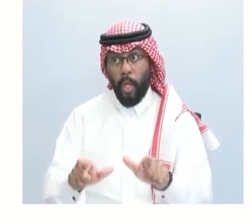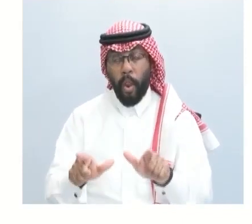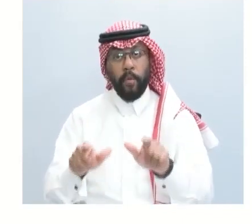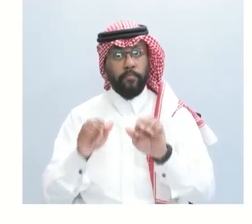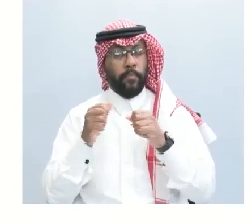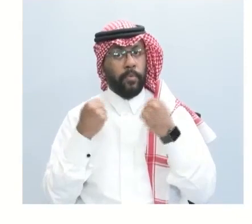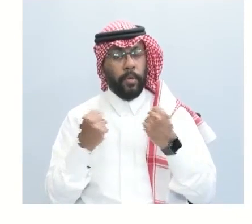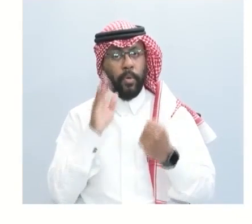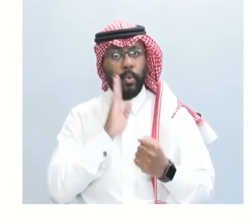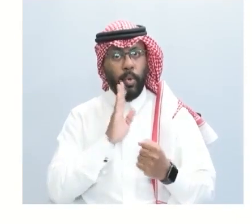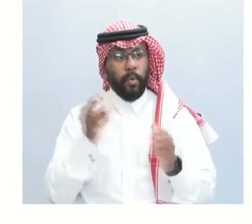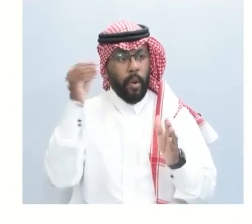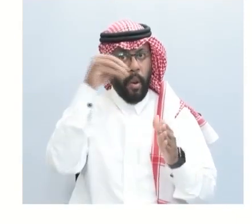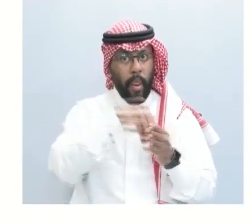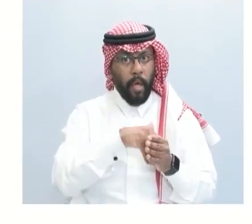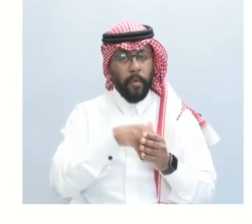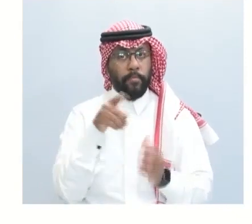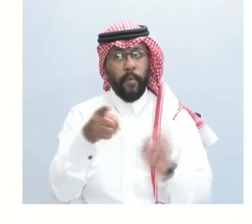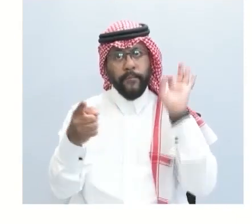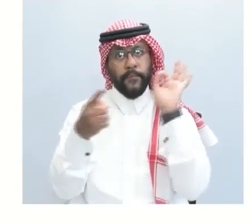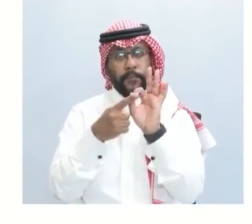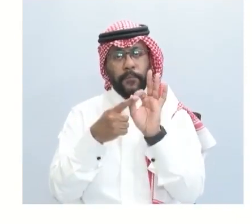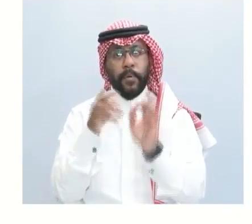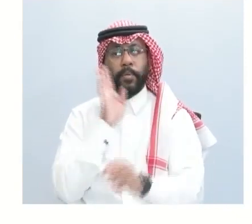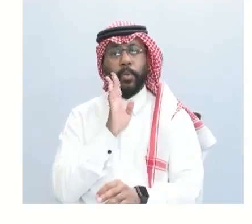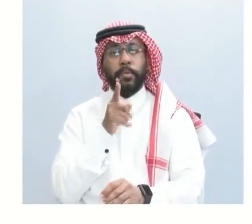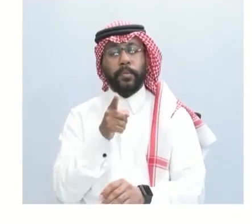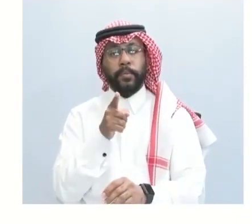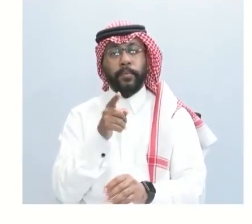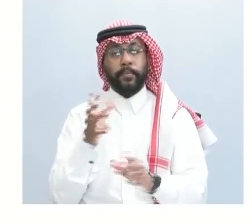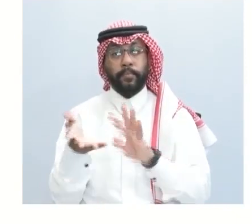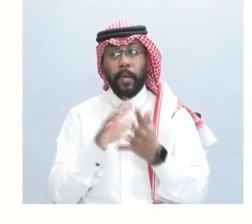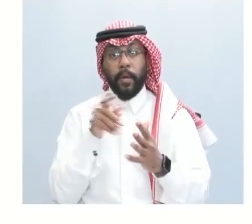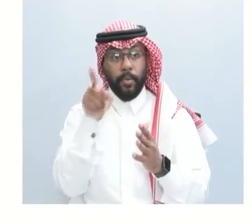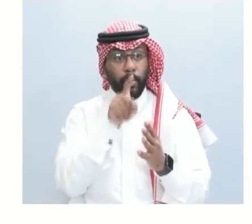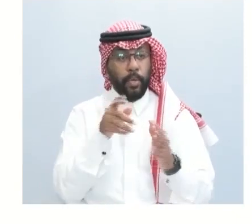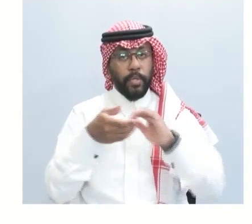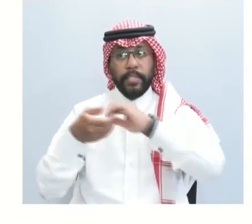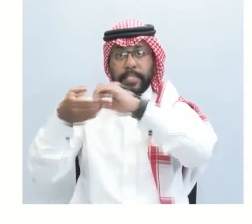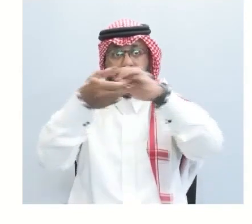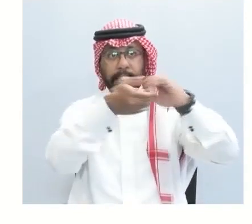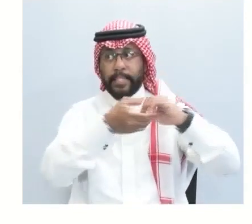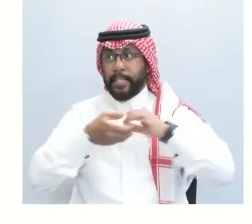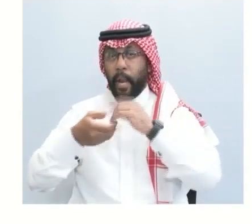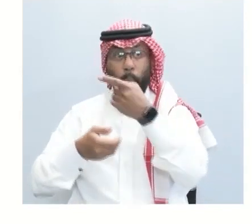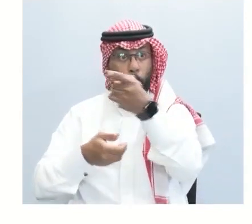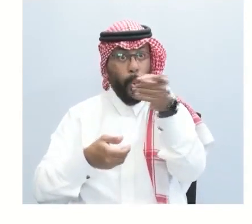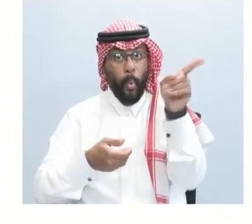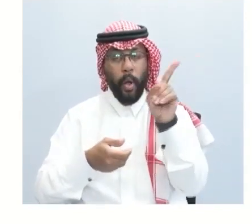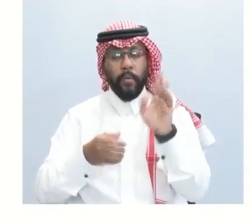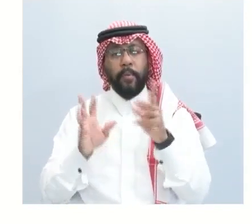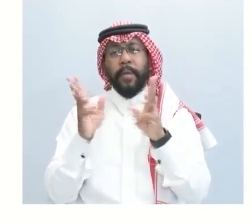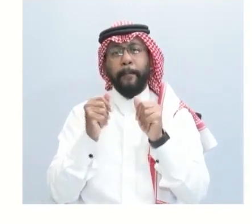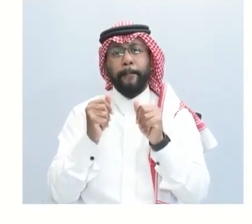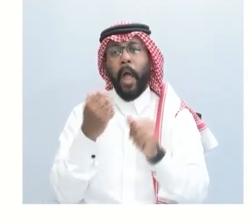تدريب الطلاب والتعويض قوم القاء زملائك هنا التقويم اذا قوم القاء زملائك لكل منهم درجه